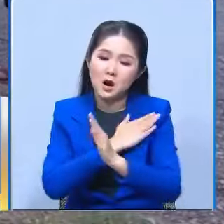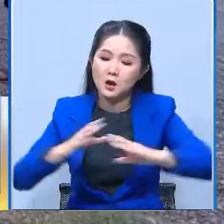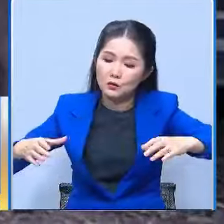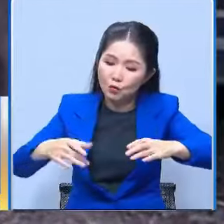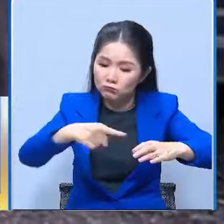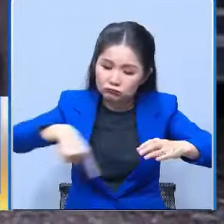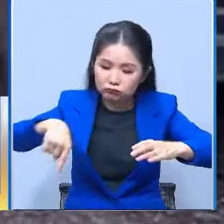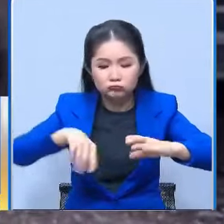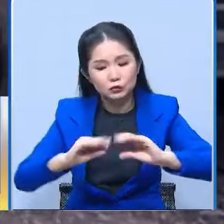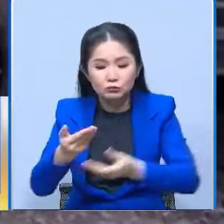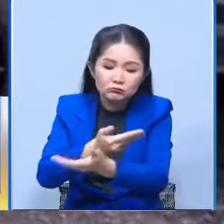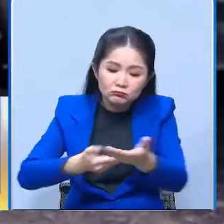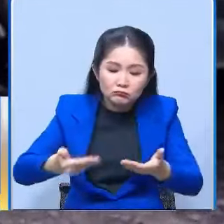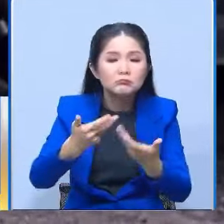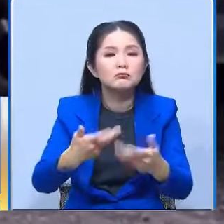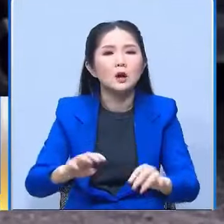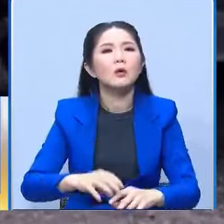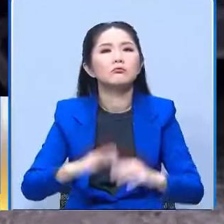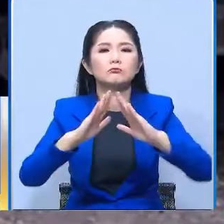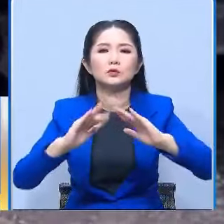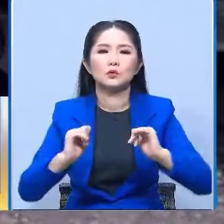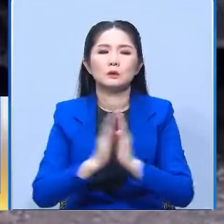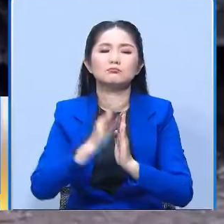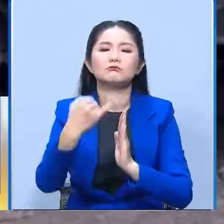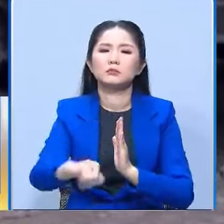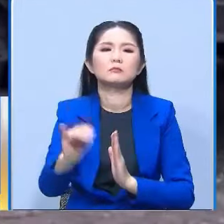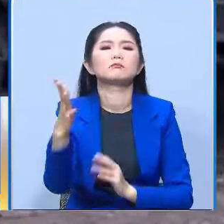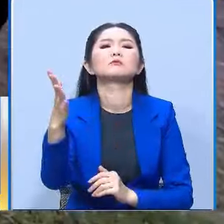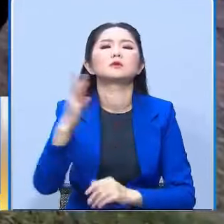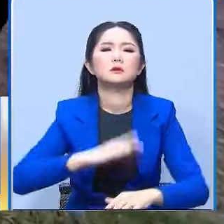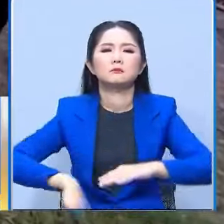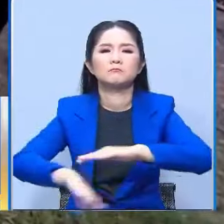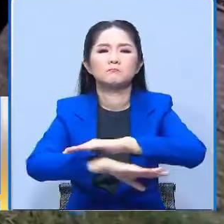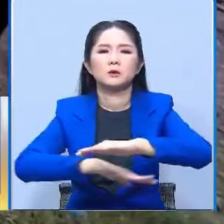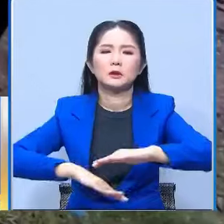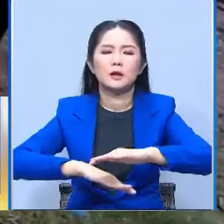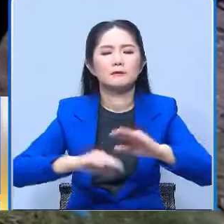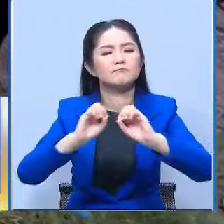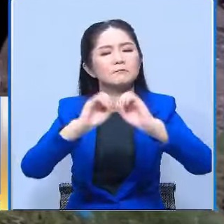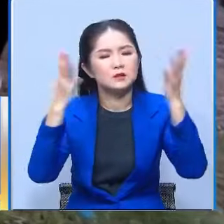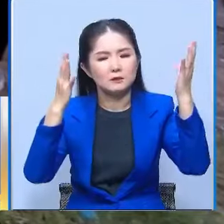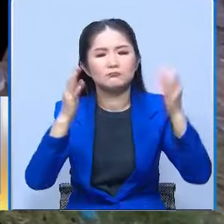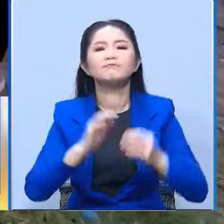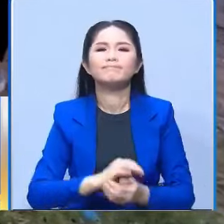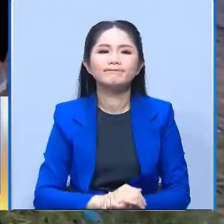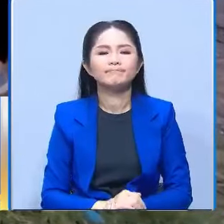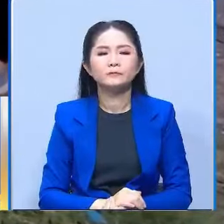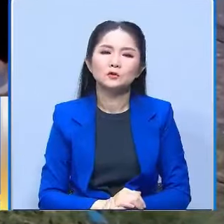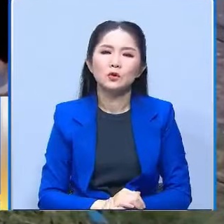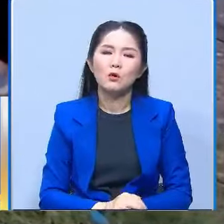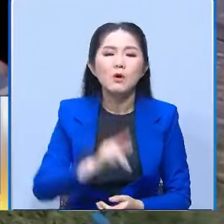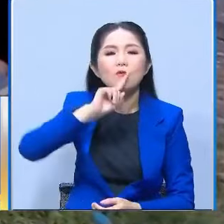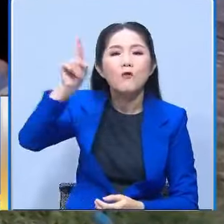ข้อร้องเรียนดังกล่าวทางวัดไม่มีความผิดนะคะเพราะว่าหลักฐานไม่เพียงพอก็เลยพิจารณาตามข้อร้องเรียนไม่ได้ค่ะ